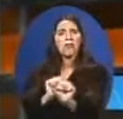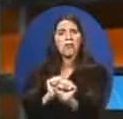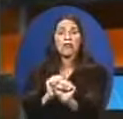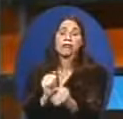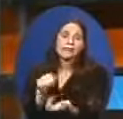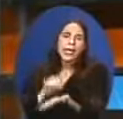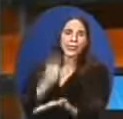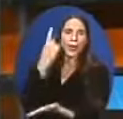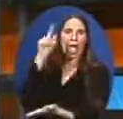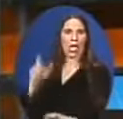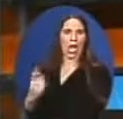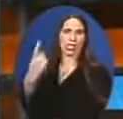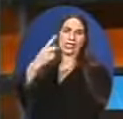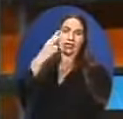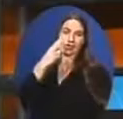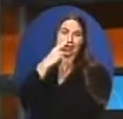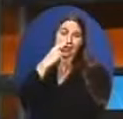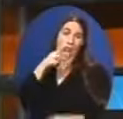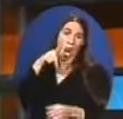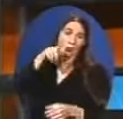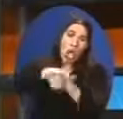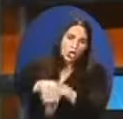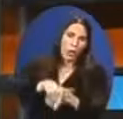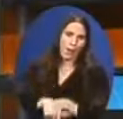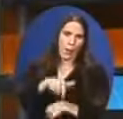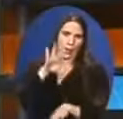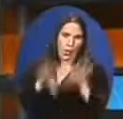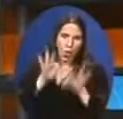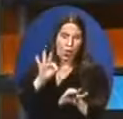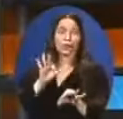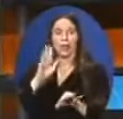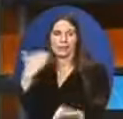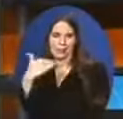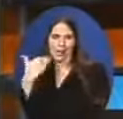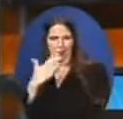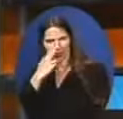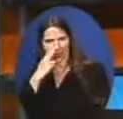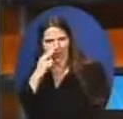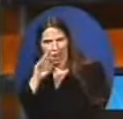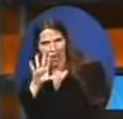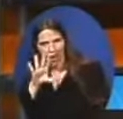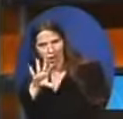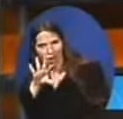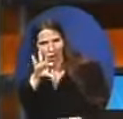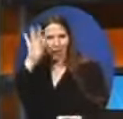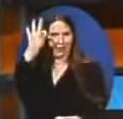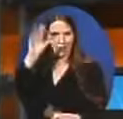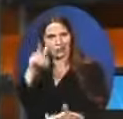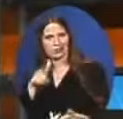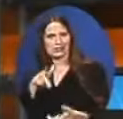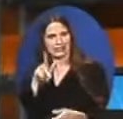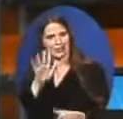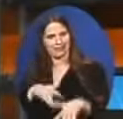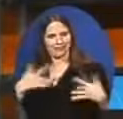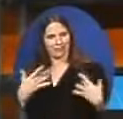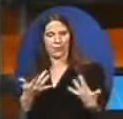איזה עיתונאי, יש ניסיון של העיתונאי להשפיע כאן מערכת הבחירות, ניסיון של ציפי לבני, צריך להבין, ארצות הברית, ידידת אמת של ישראל,